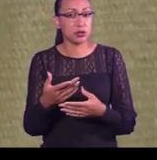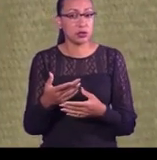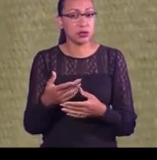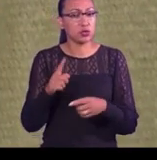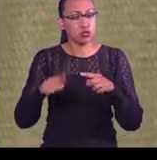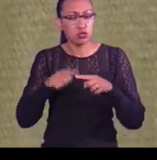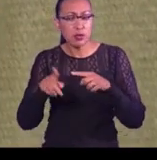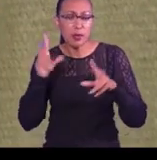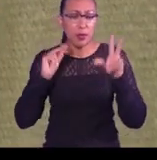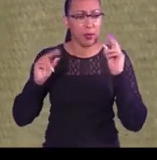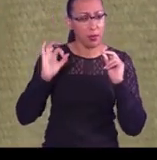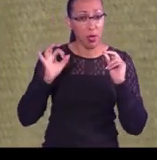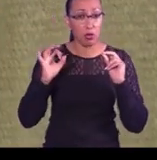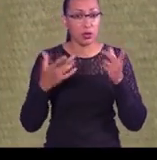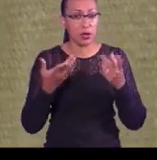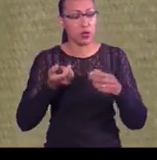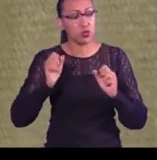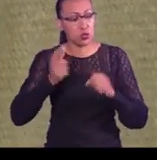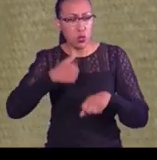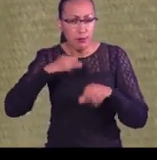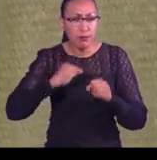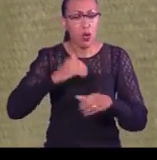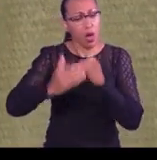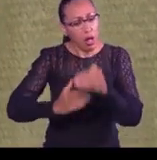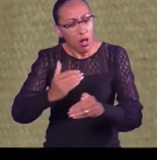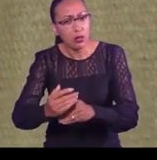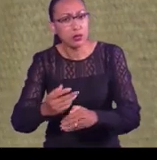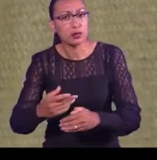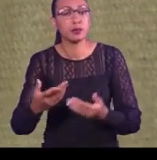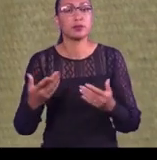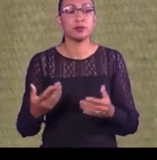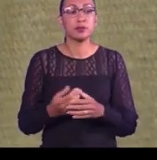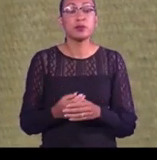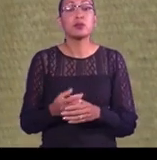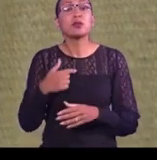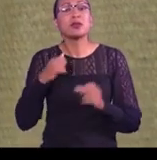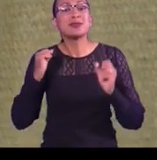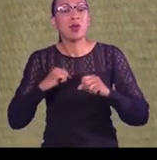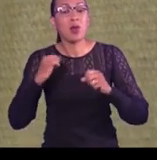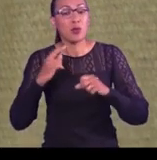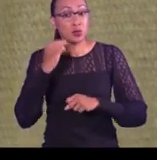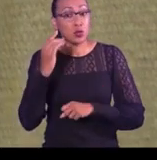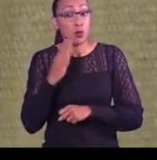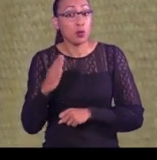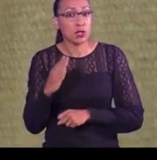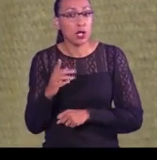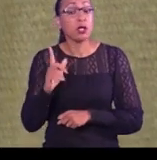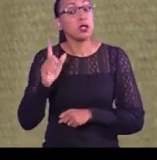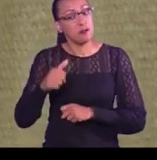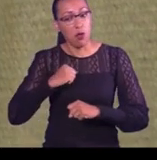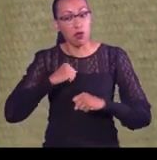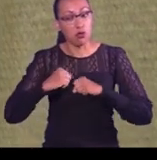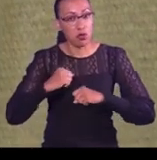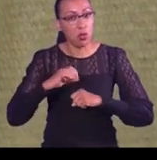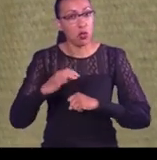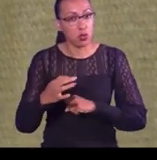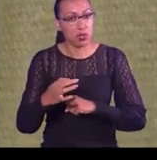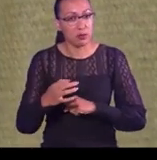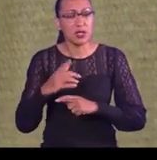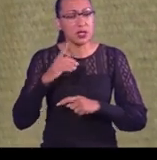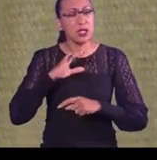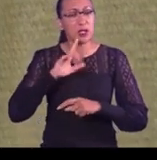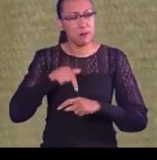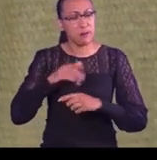entendu. Je suis d'accord avec le collègue Boutrin. Il faut faire quelque chose. Mais je pense qu'il faut aller beaucoup plus loin que